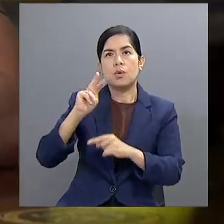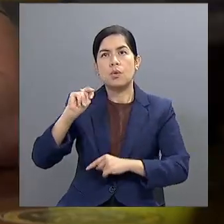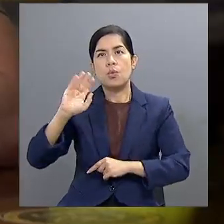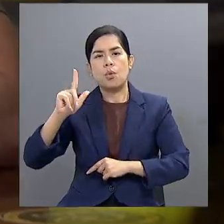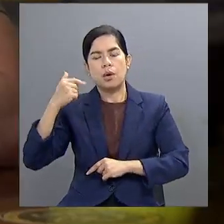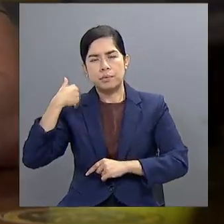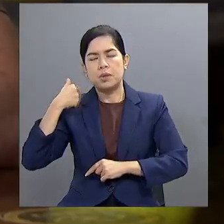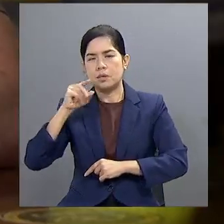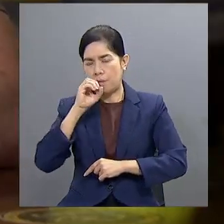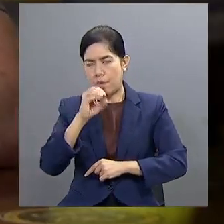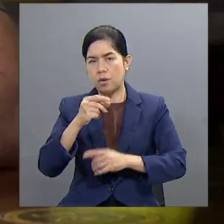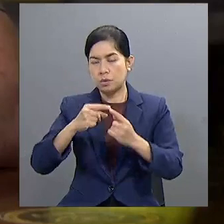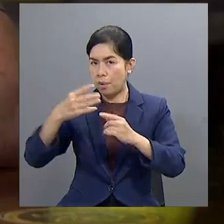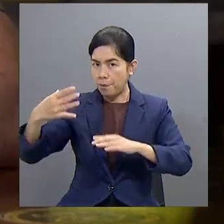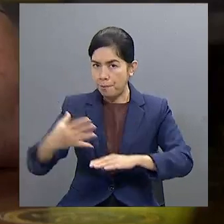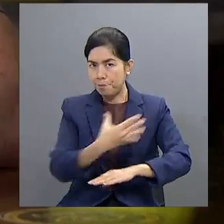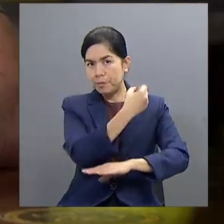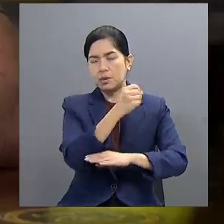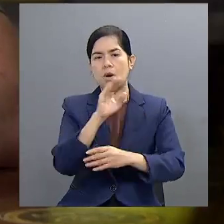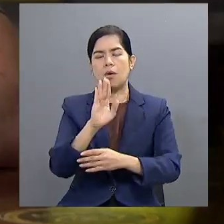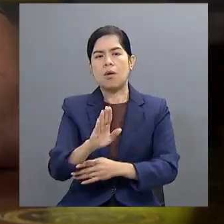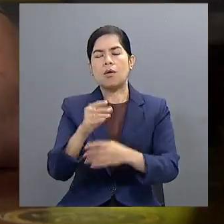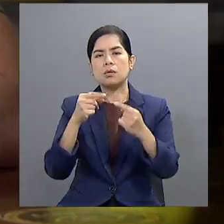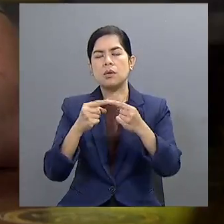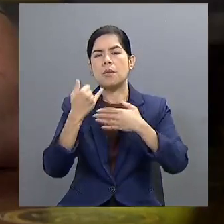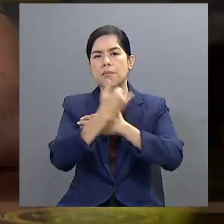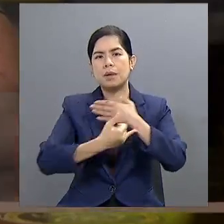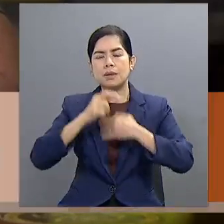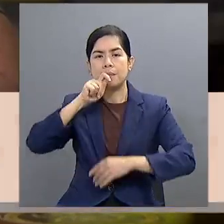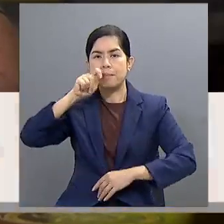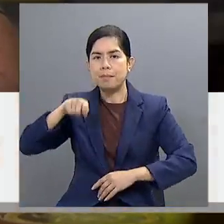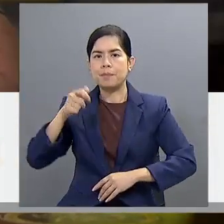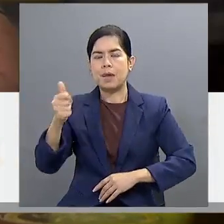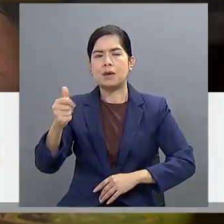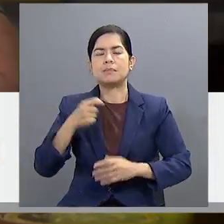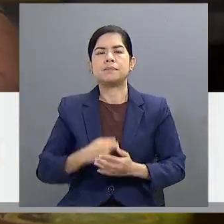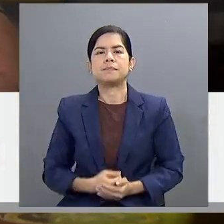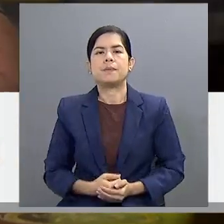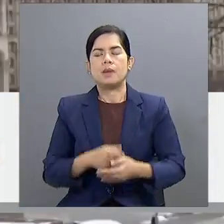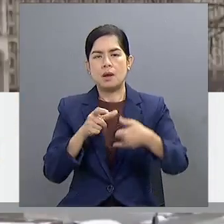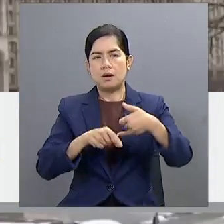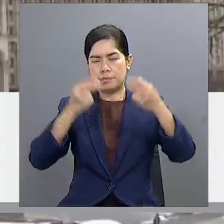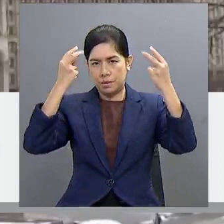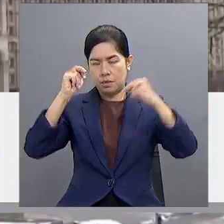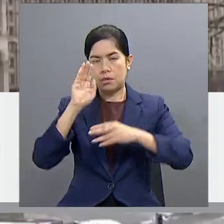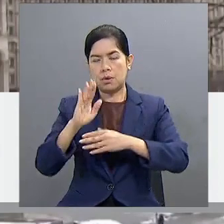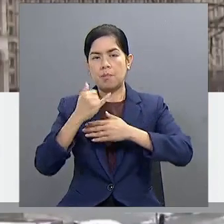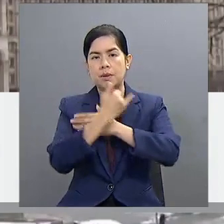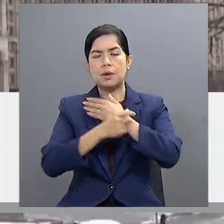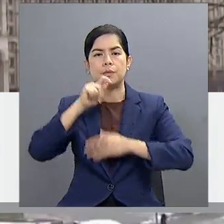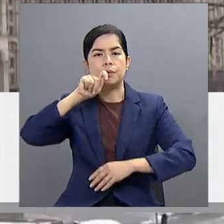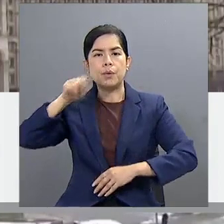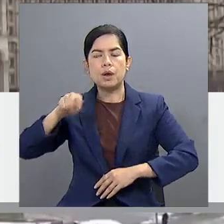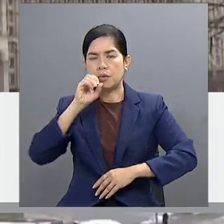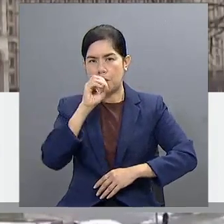หมดด้านโวลอดิมีร์ เซเลนสกีประธานาธิบดีของยูเครนแถลงว่าทราบเรื่องที่กองกำลังของยูเครน